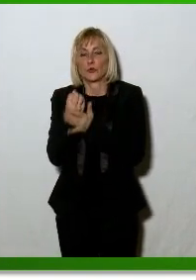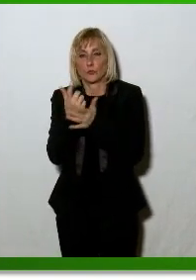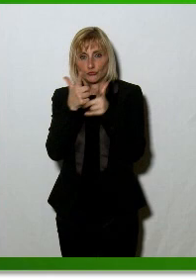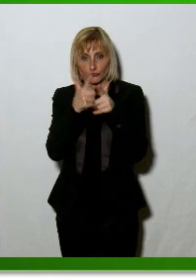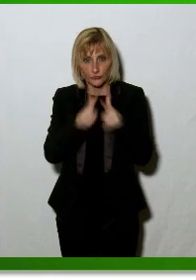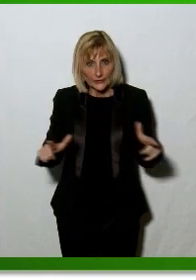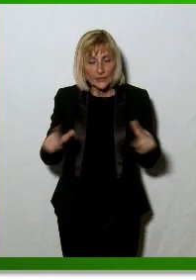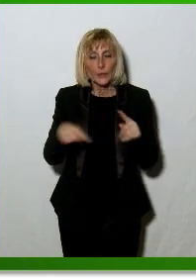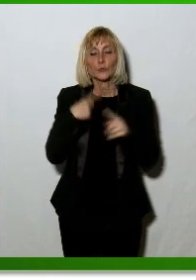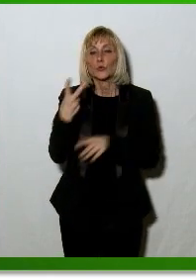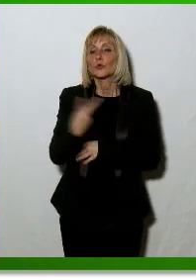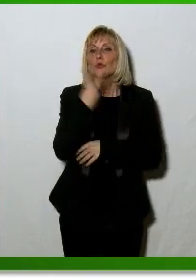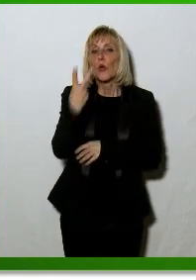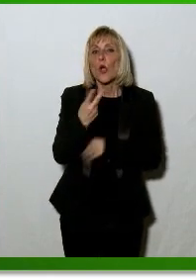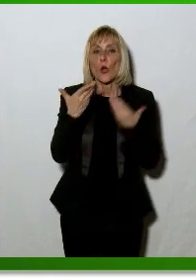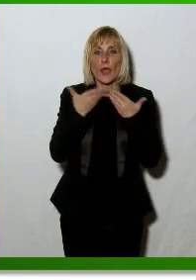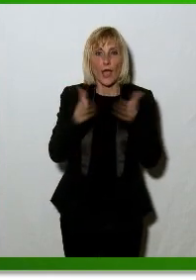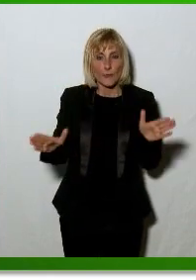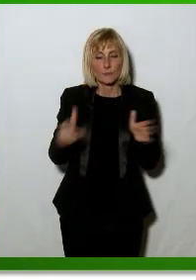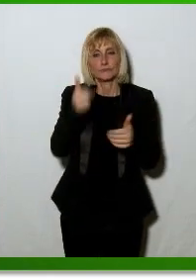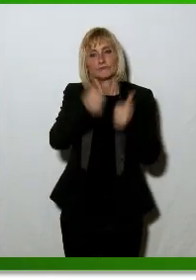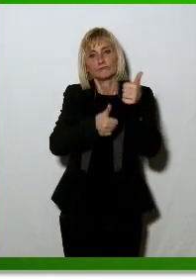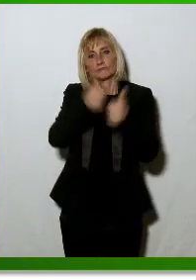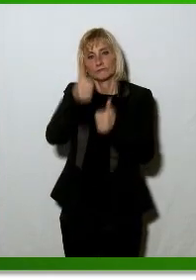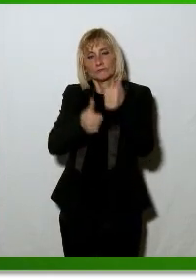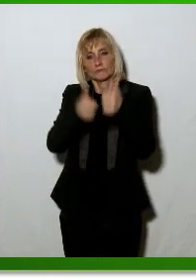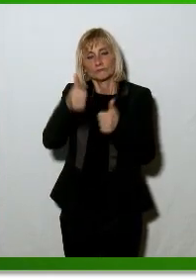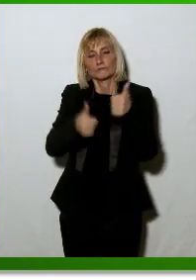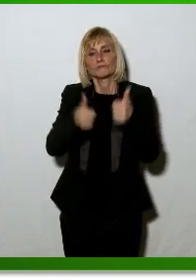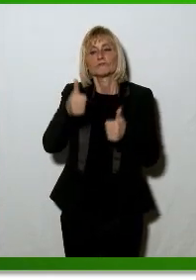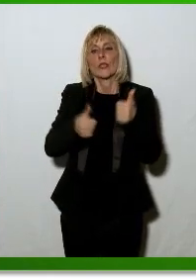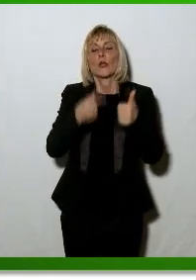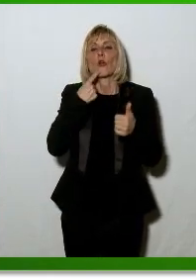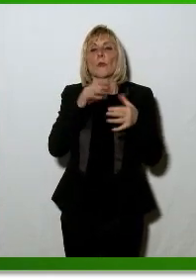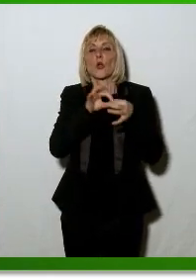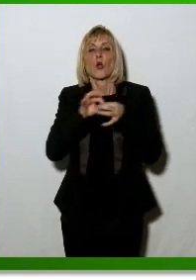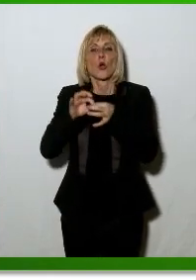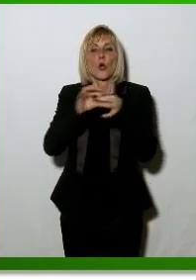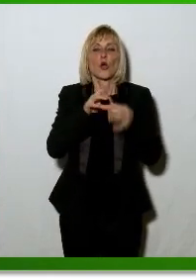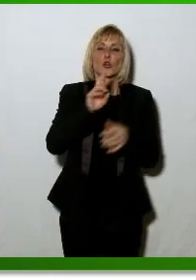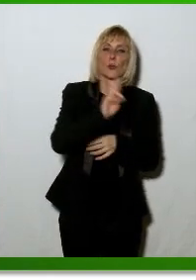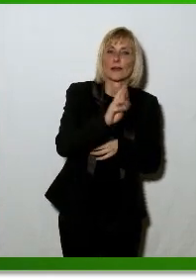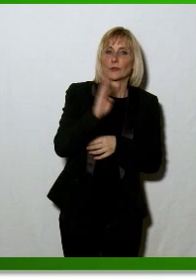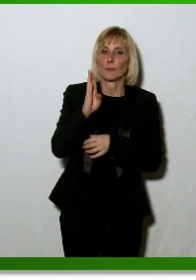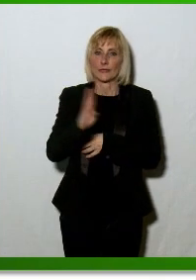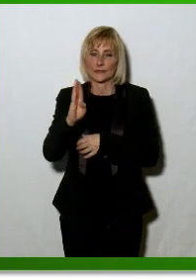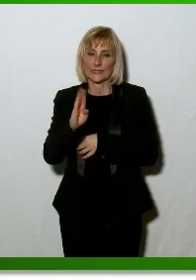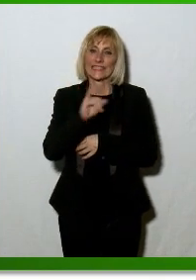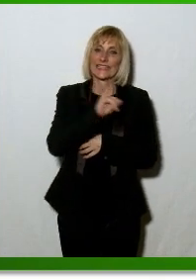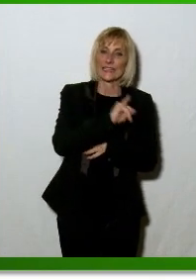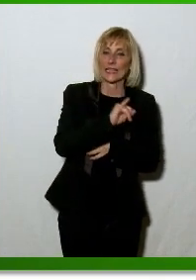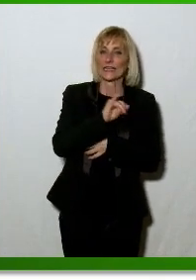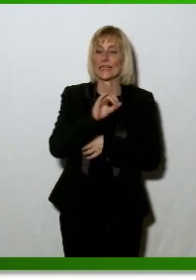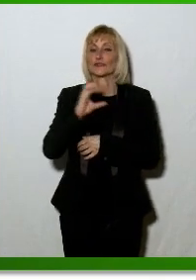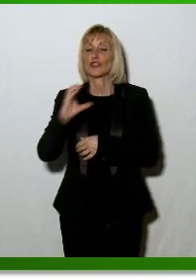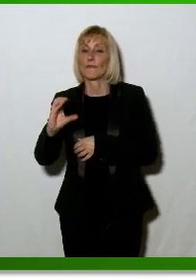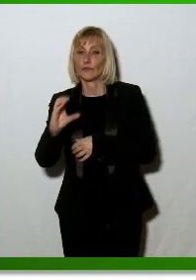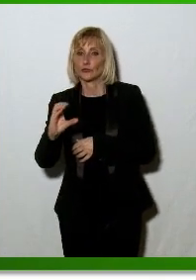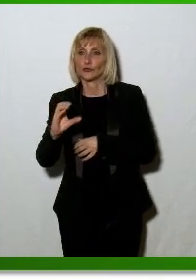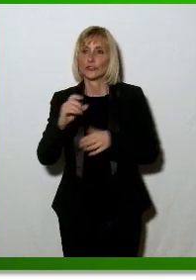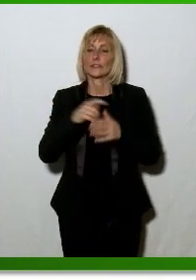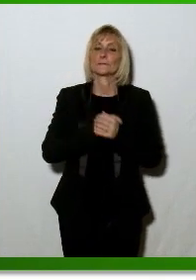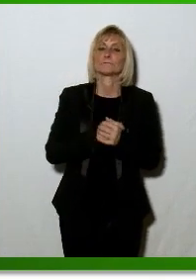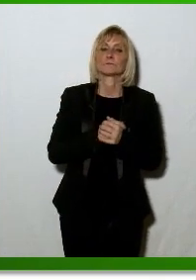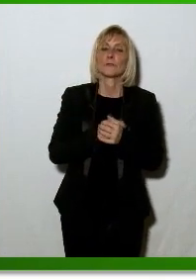e infine avremo le due ore aperte per il confronto tra amministratori coordinate da Roberto bazzarello e rene ciaffoncini confronto che